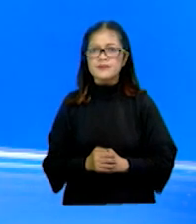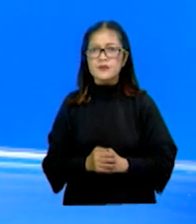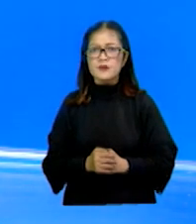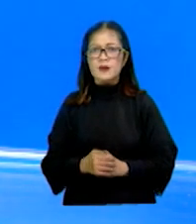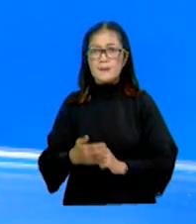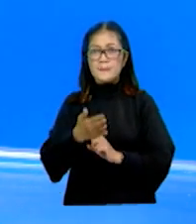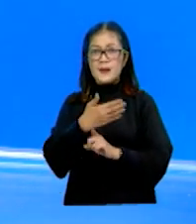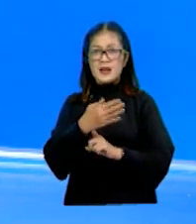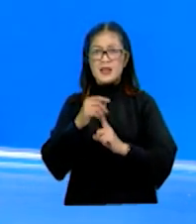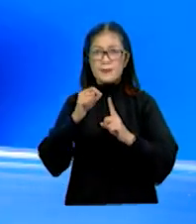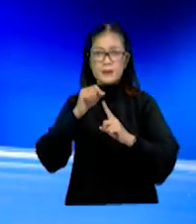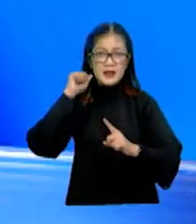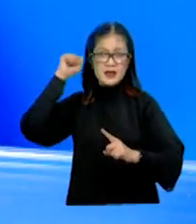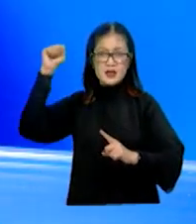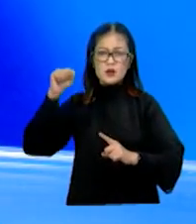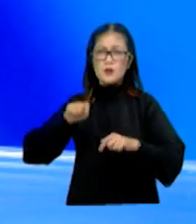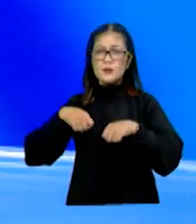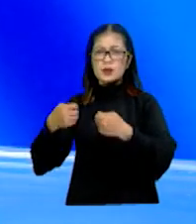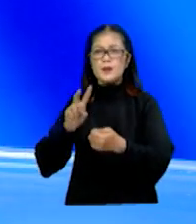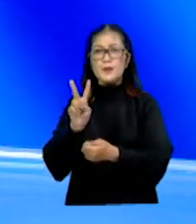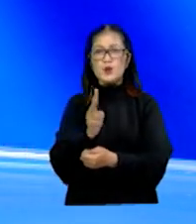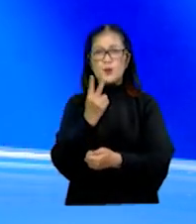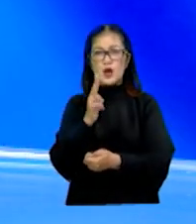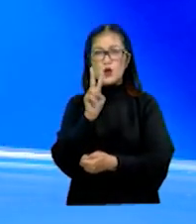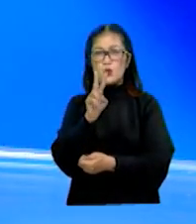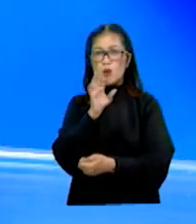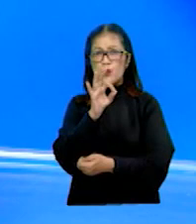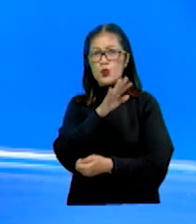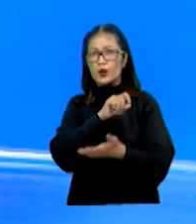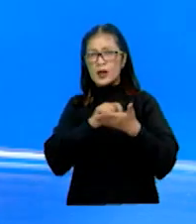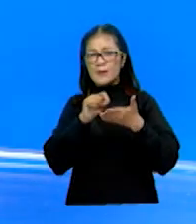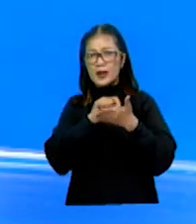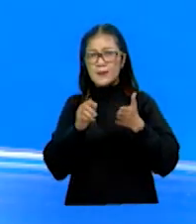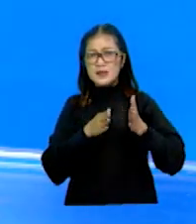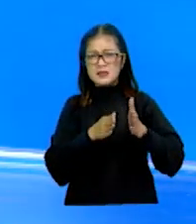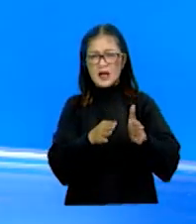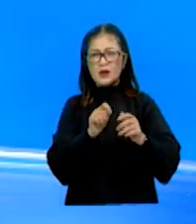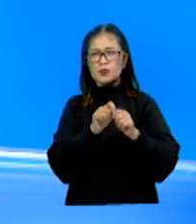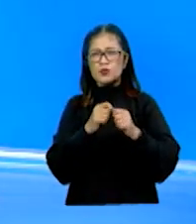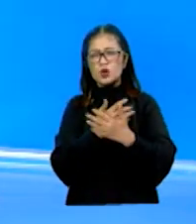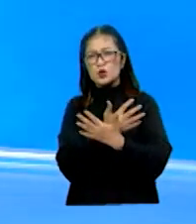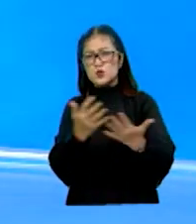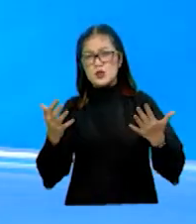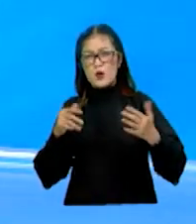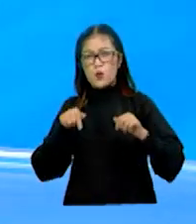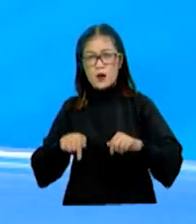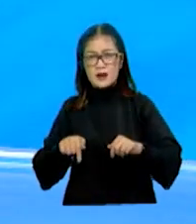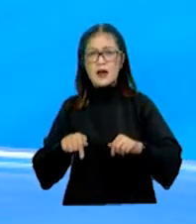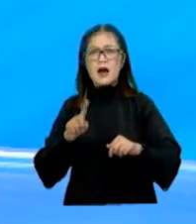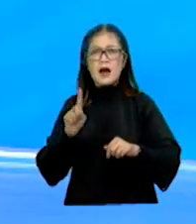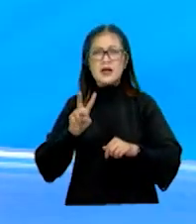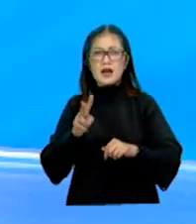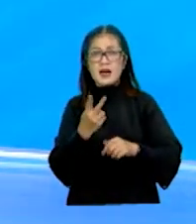Partai Perindo menyoroti perubahan 22 nama jalan di DKI Jakarta yang menyusahkan masyarakat. Adanya pergantian nama jalan ini,